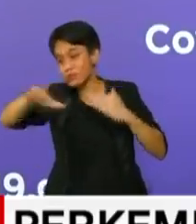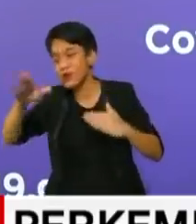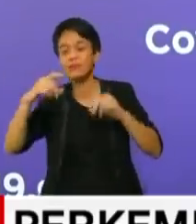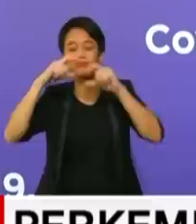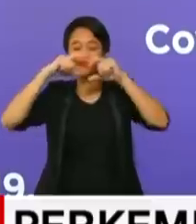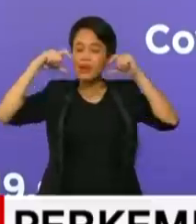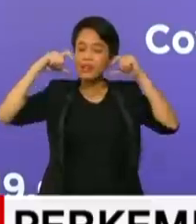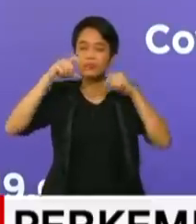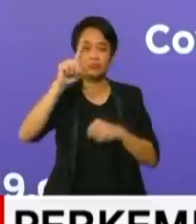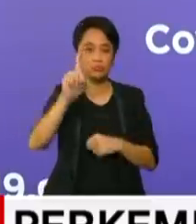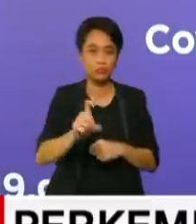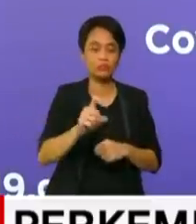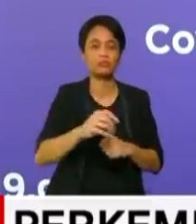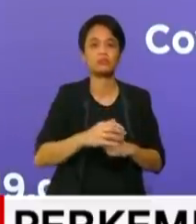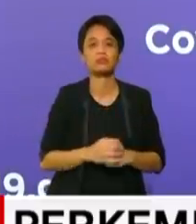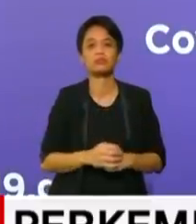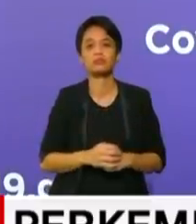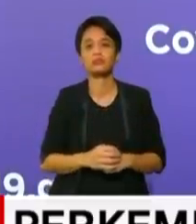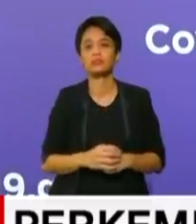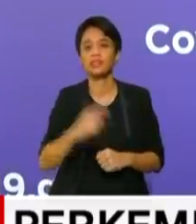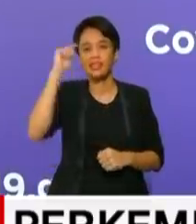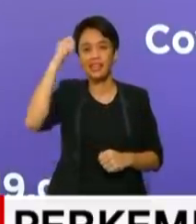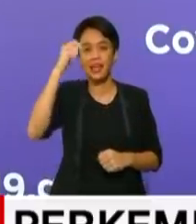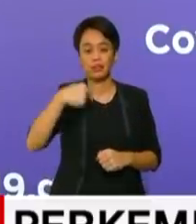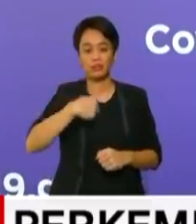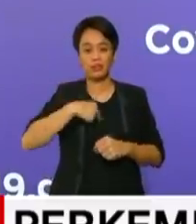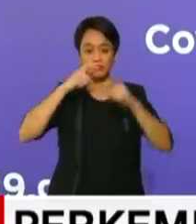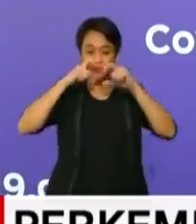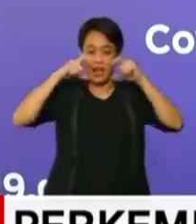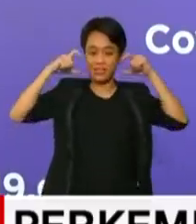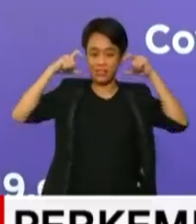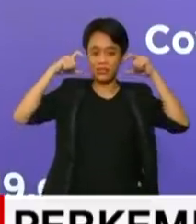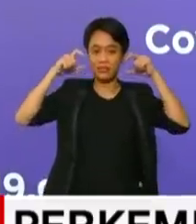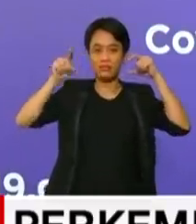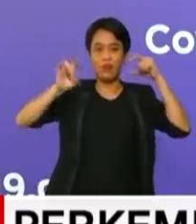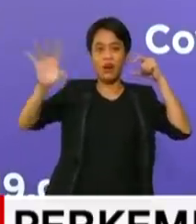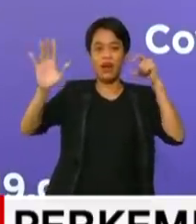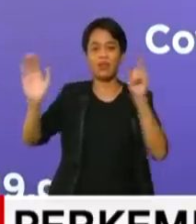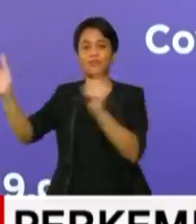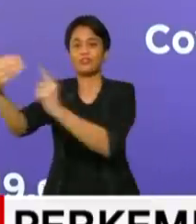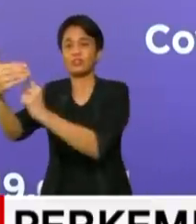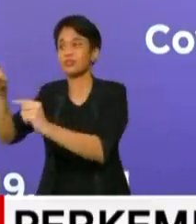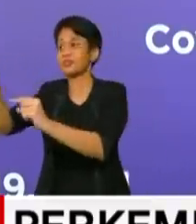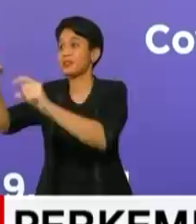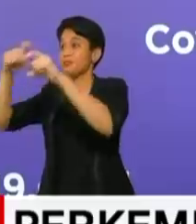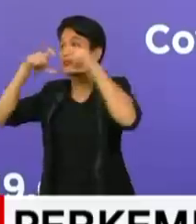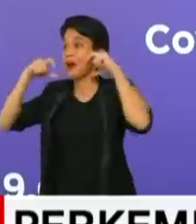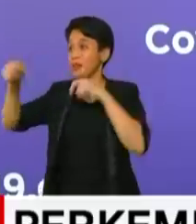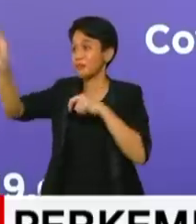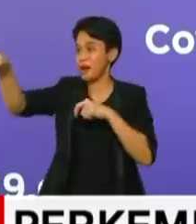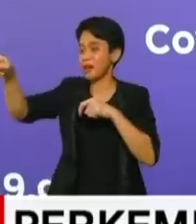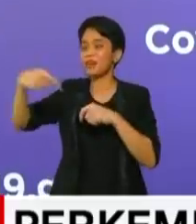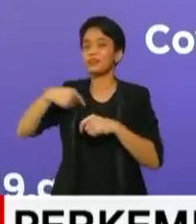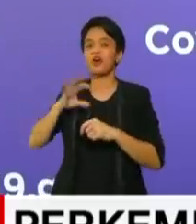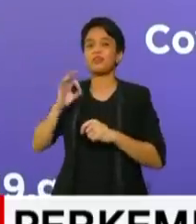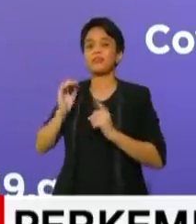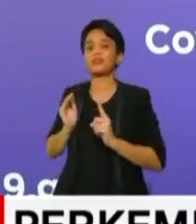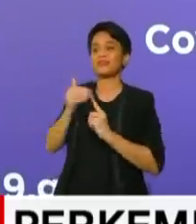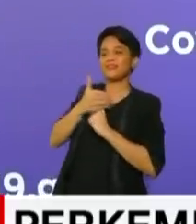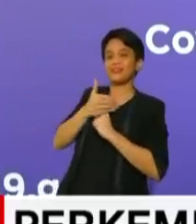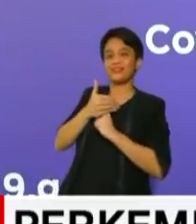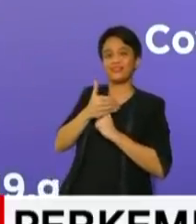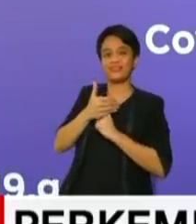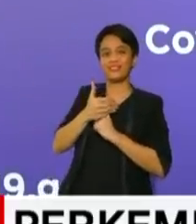Ingat, maskerku melindungimu, maskermu melindungiku. Karena inilah yang harus kita